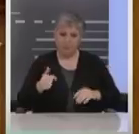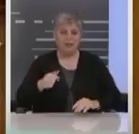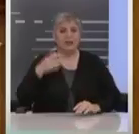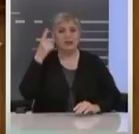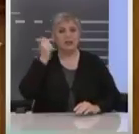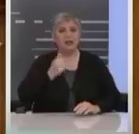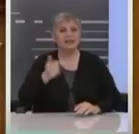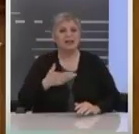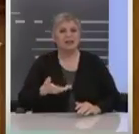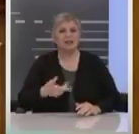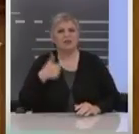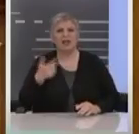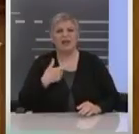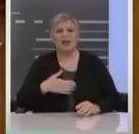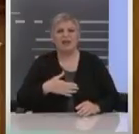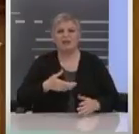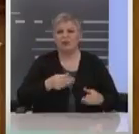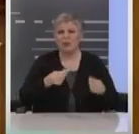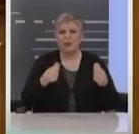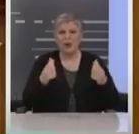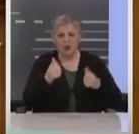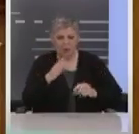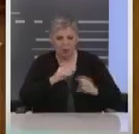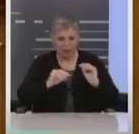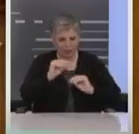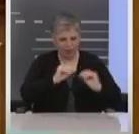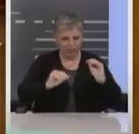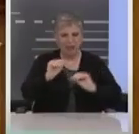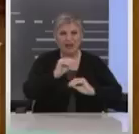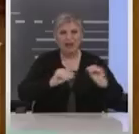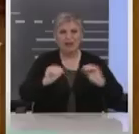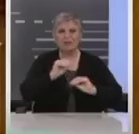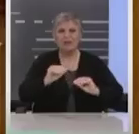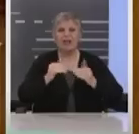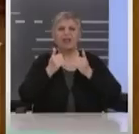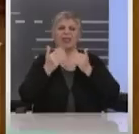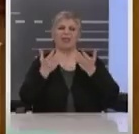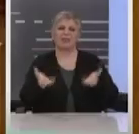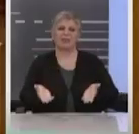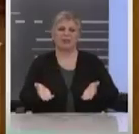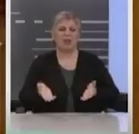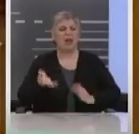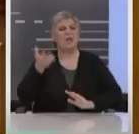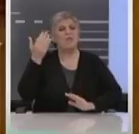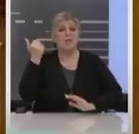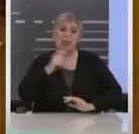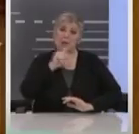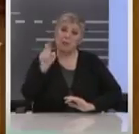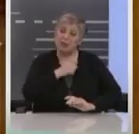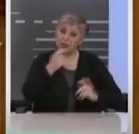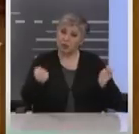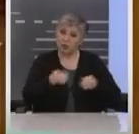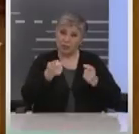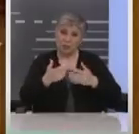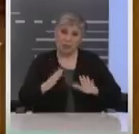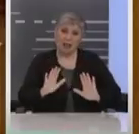δεν φτιάχνεται με τερτύπια. Αυτές οι πρακτικές, ίσως ήταν πρακτικές του παρελθόντος, σήμερα έχουν